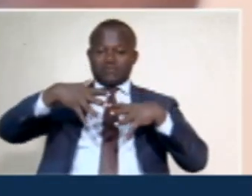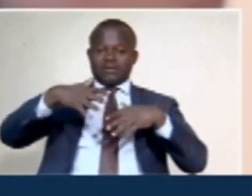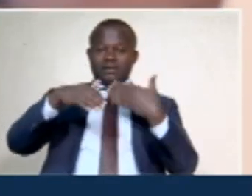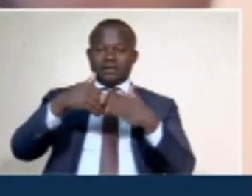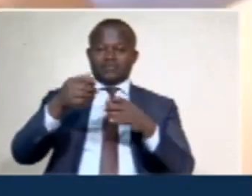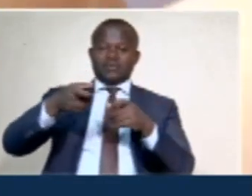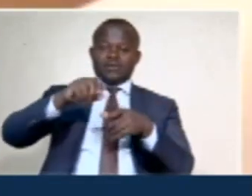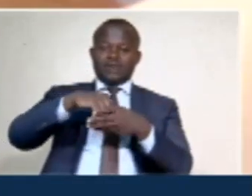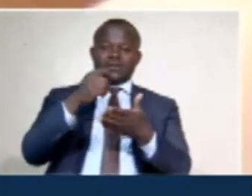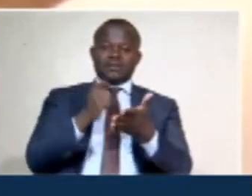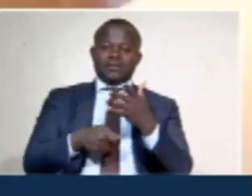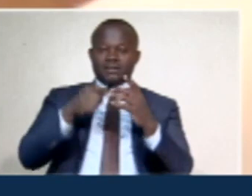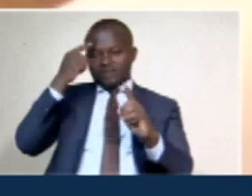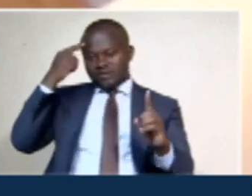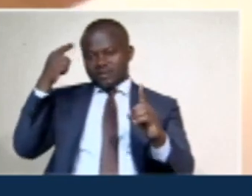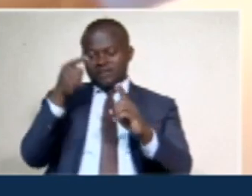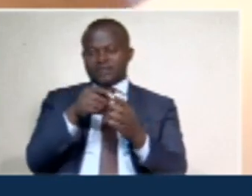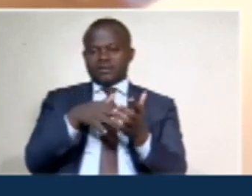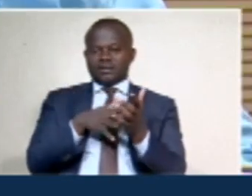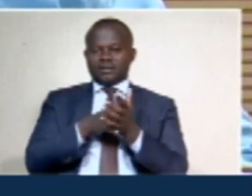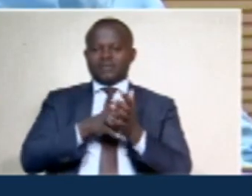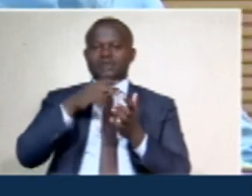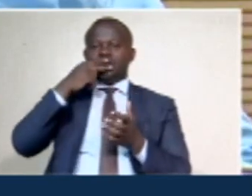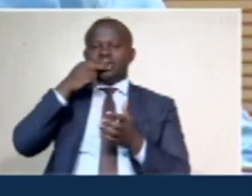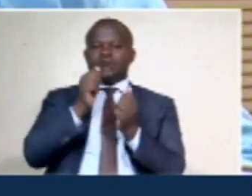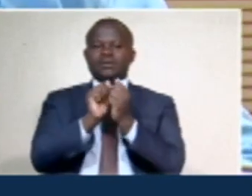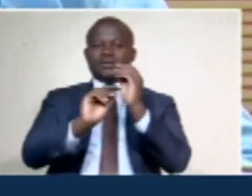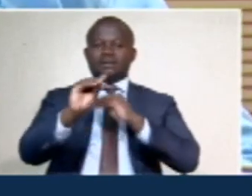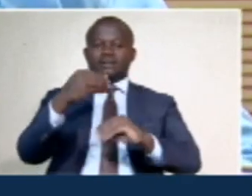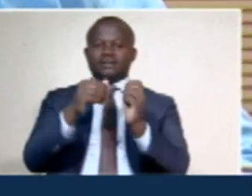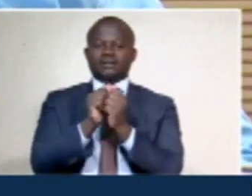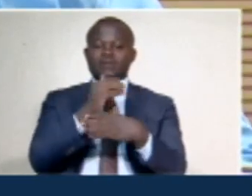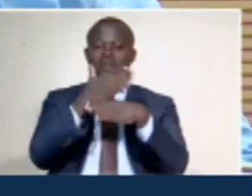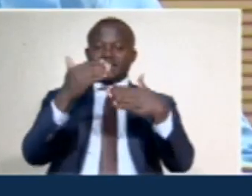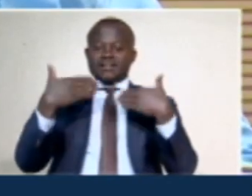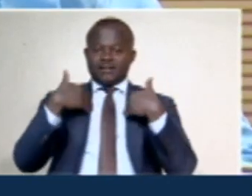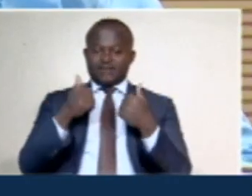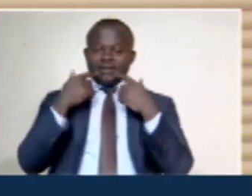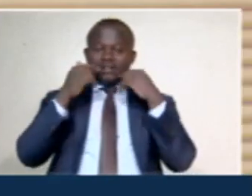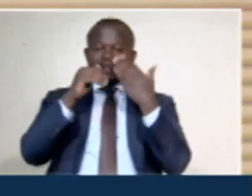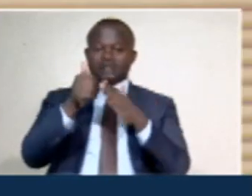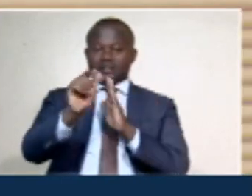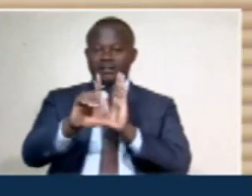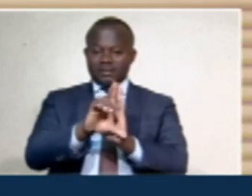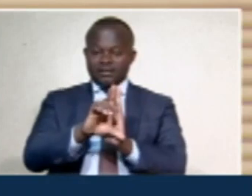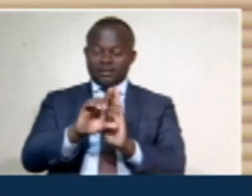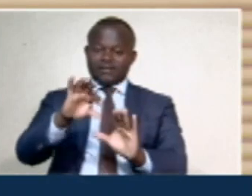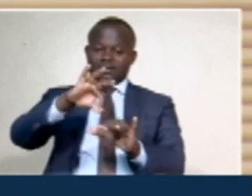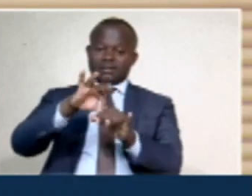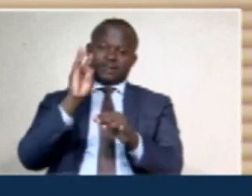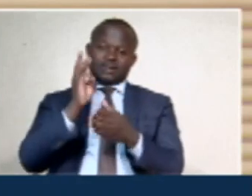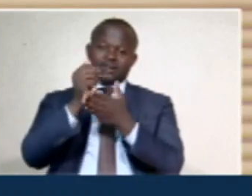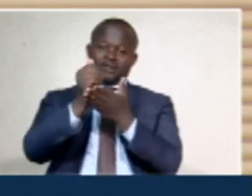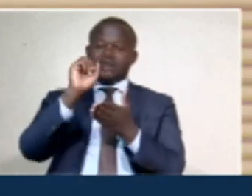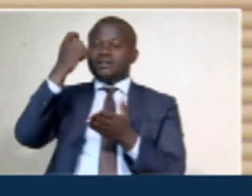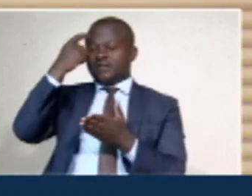no kuryongerera imisoro hagamijwe guca intege abarinywa n'abaricuruza. Minisiteri y'Ubuzima ivuga ko iri tegeko ryatowe rizafasha